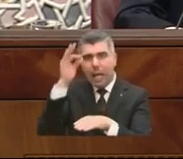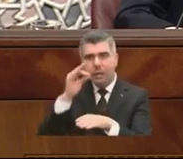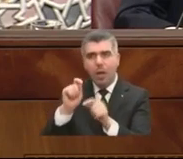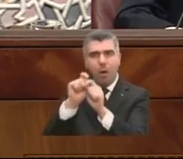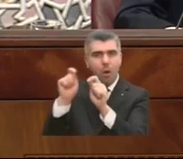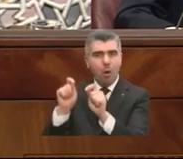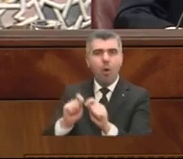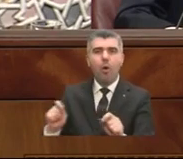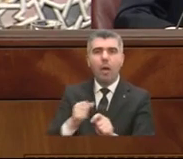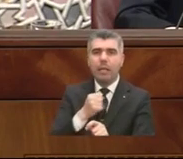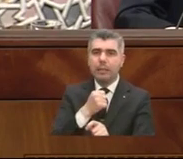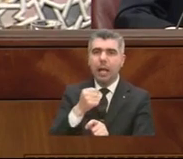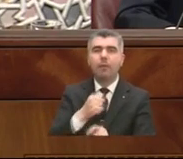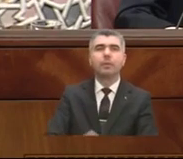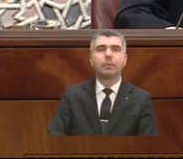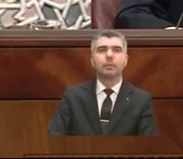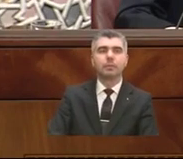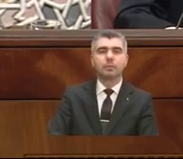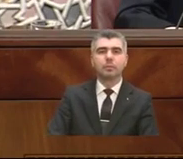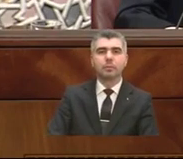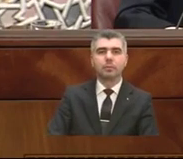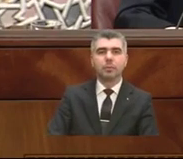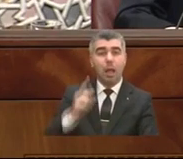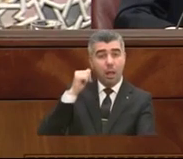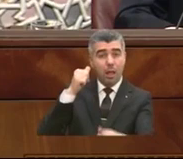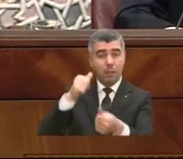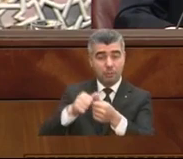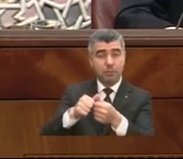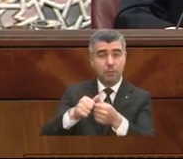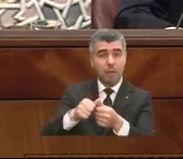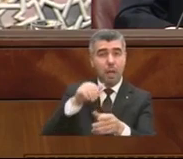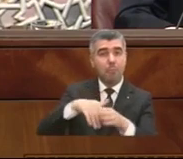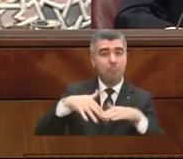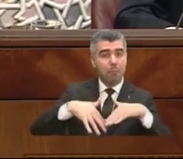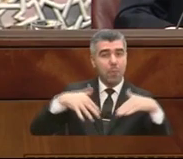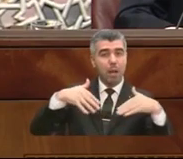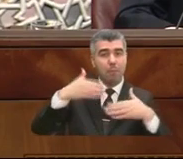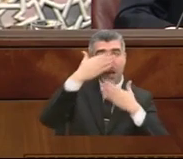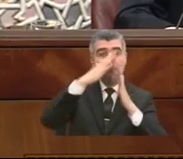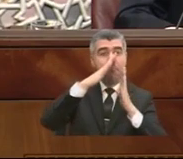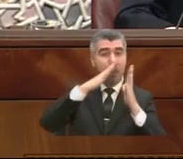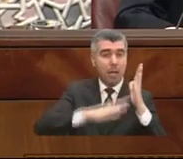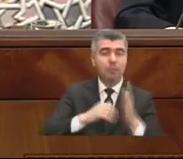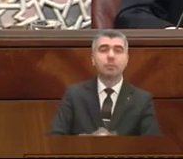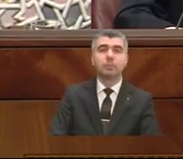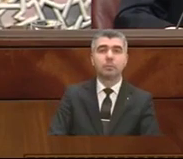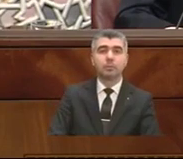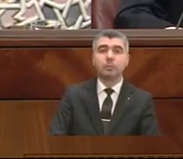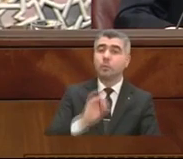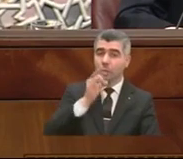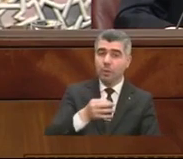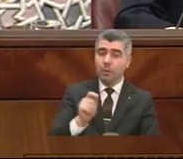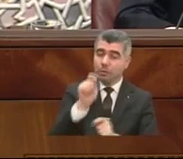وحرية الرأي والتعبير. يذكر البرلمان المغربي بحرصه على صيانة